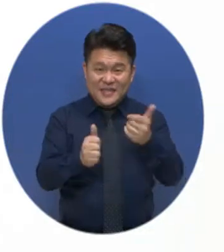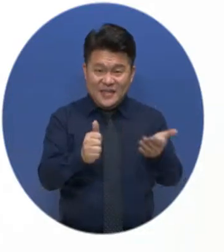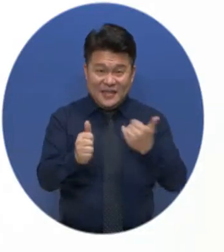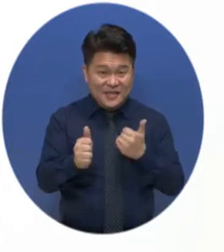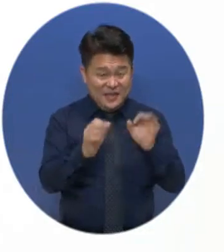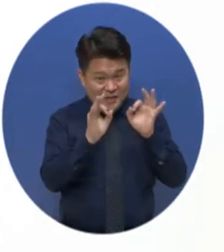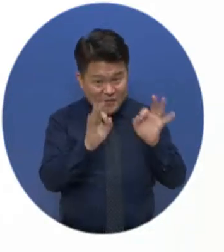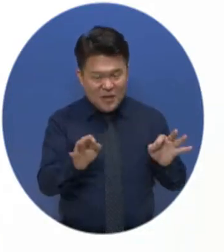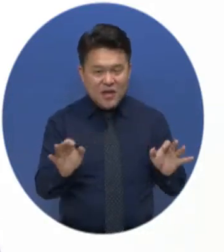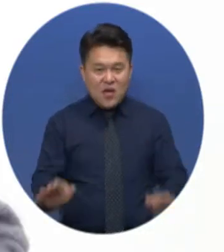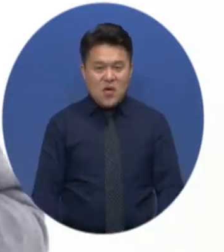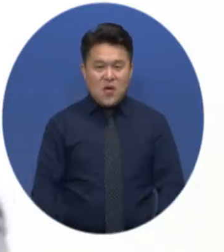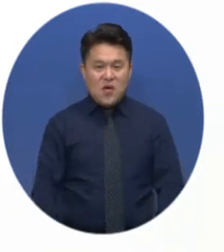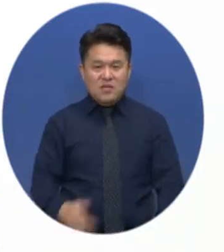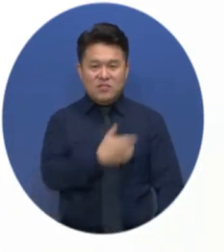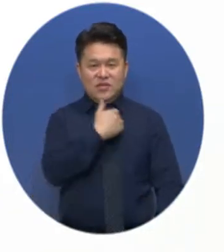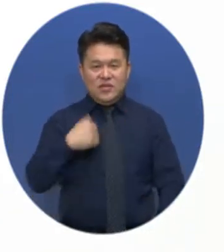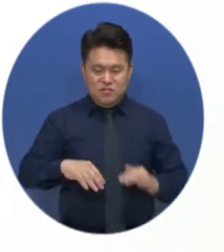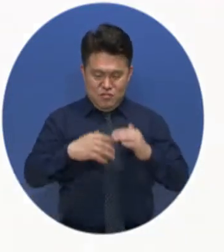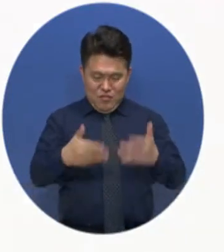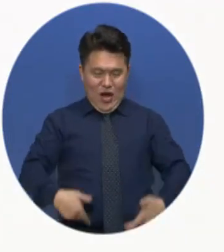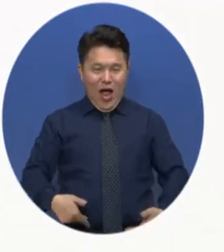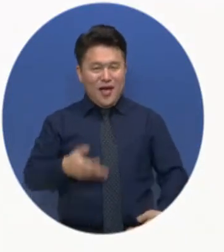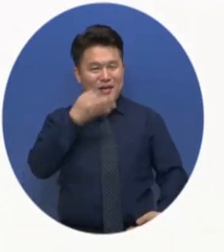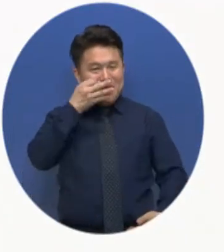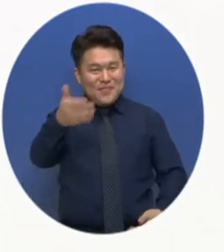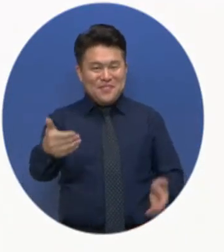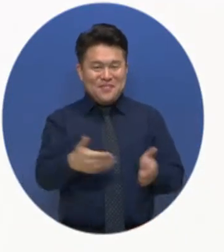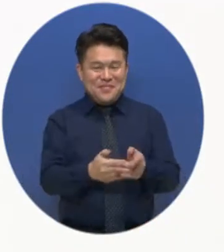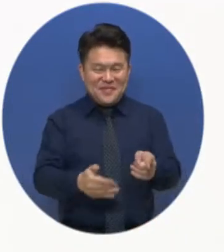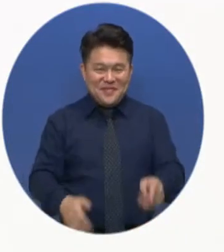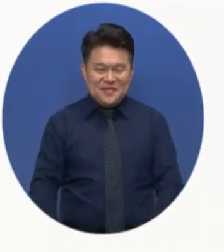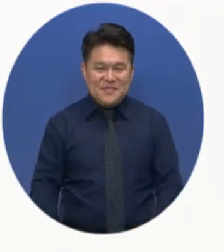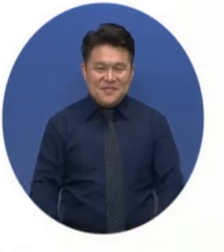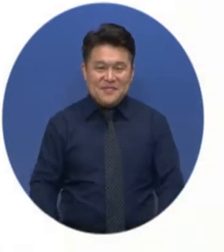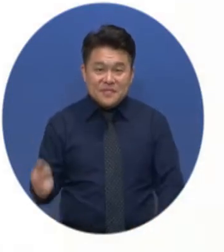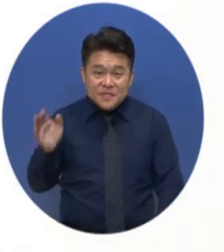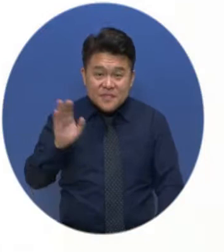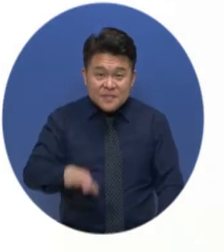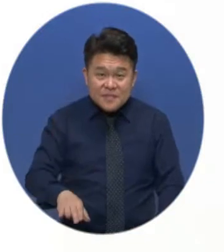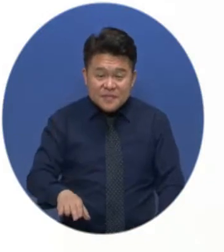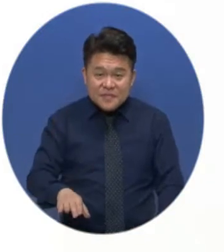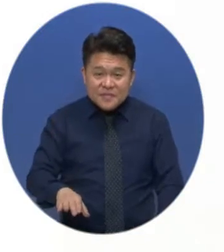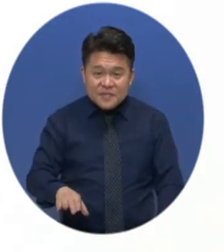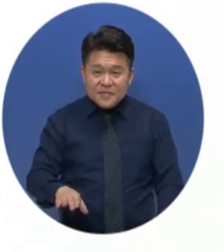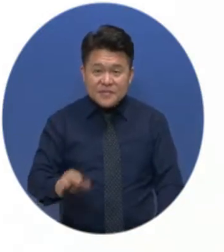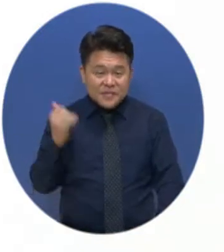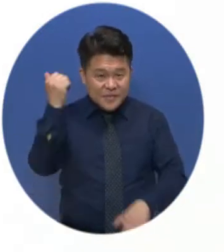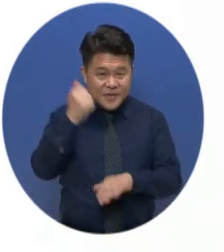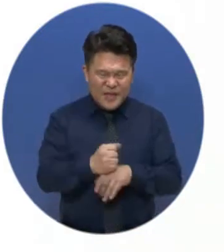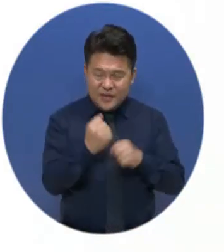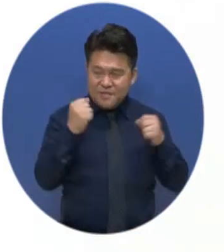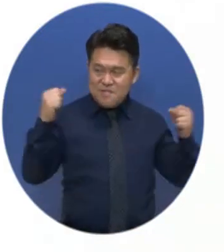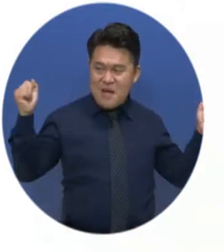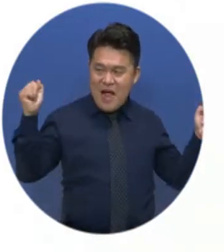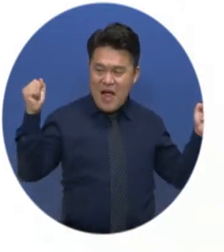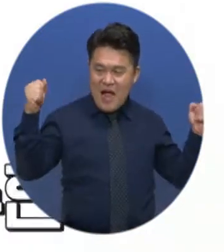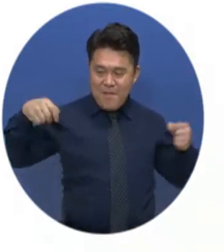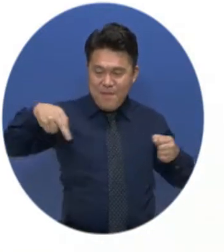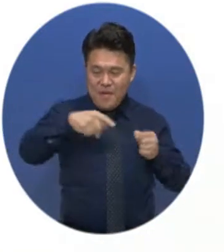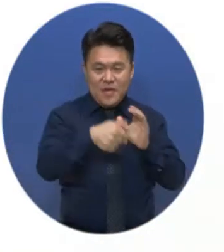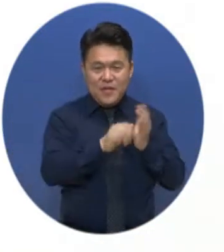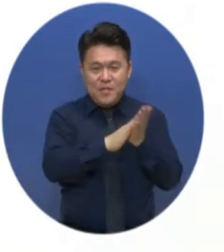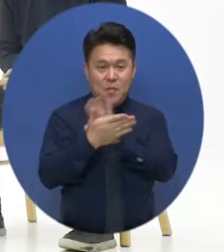영상 자신만만하게 딱 공개를 하셨잖아요. 근데 짠 하고 나온 모습은 완전히